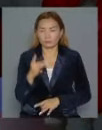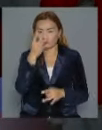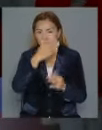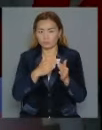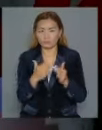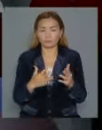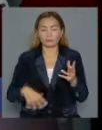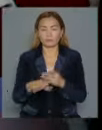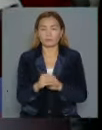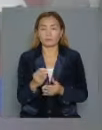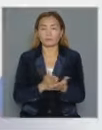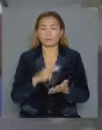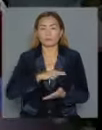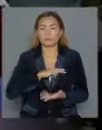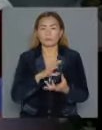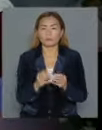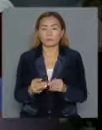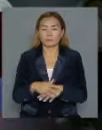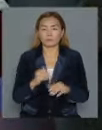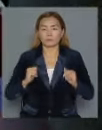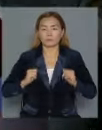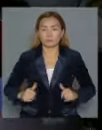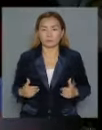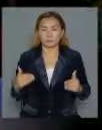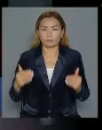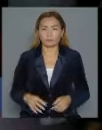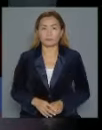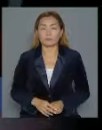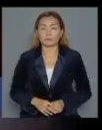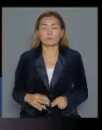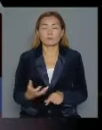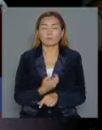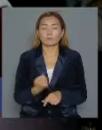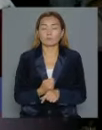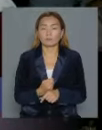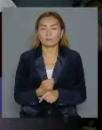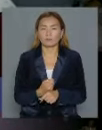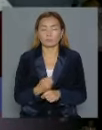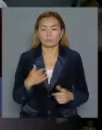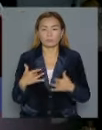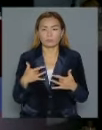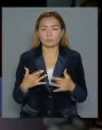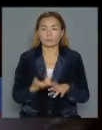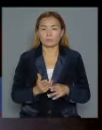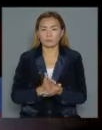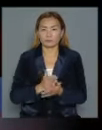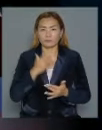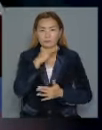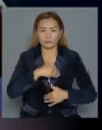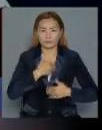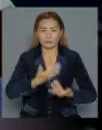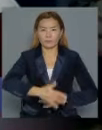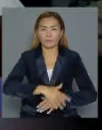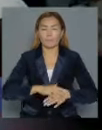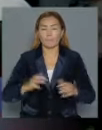үйіне, мәдениеттің қызметкерлеріне, еліміз тыныш, халқымыз аман болсын, осындай жақсы көрініс, осындай жақсы жұлдыздар келе берсін. Мынадай еш